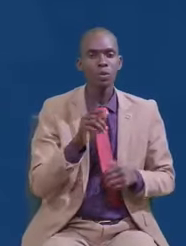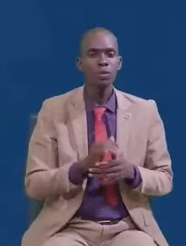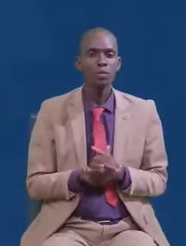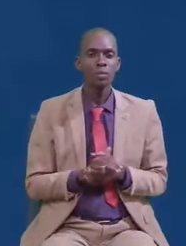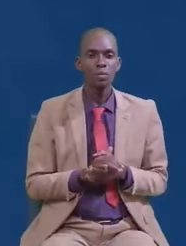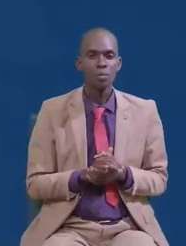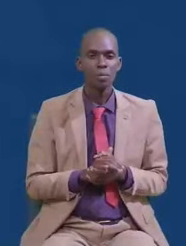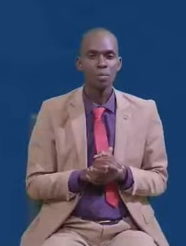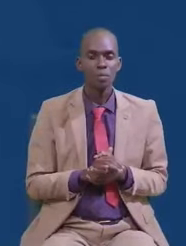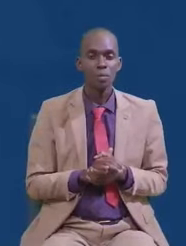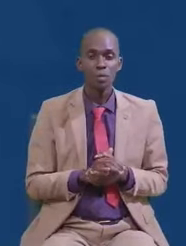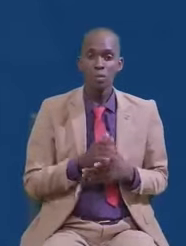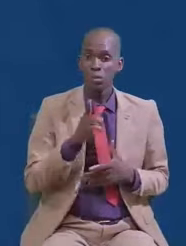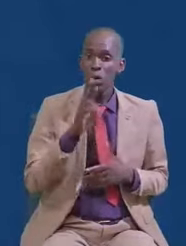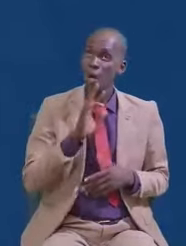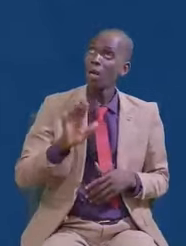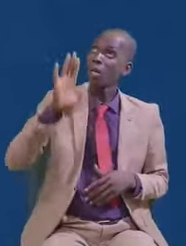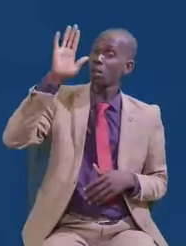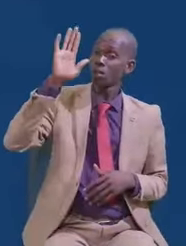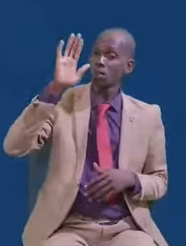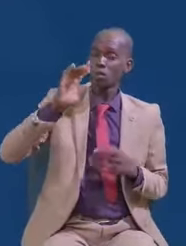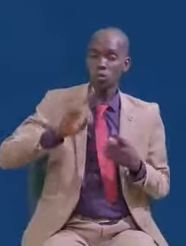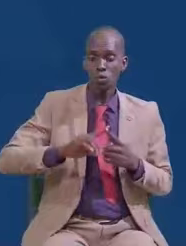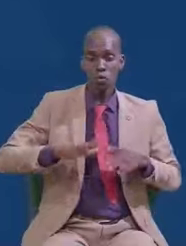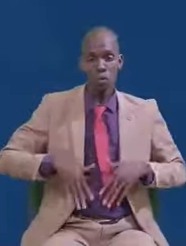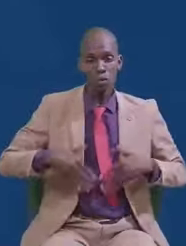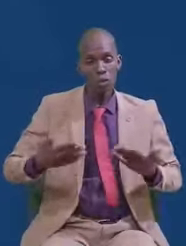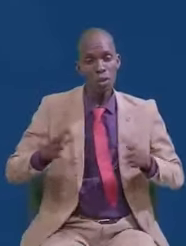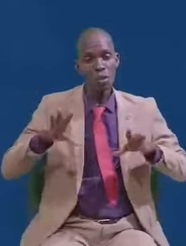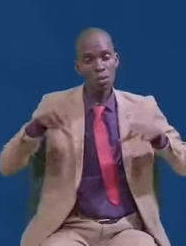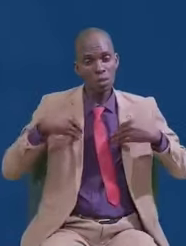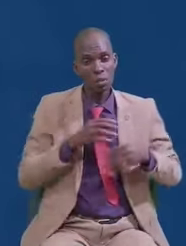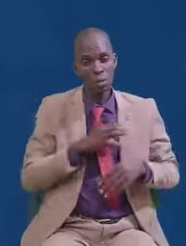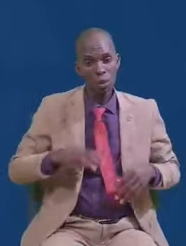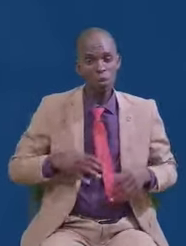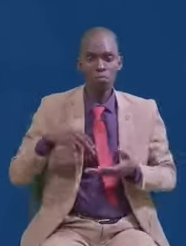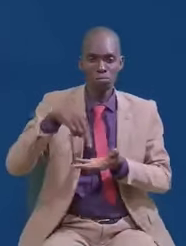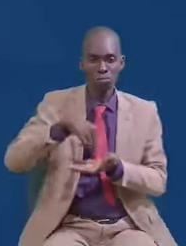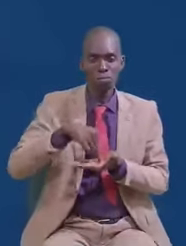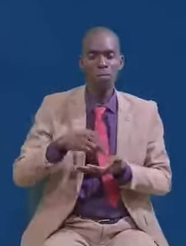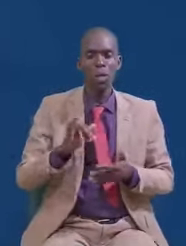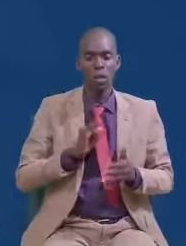Si tu lèves la main, tu peux te mettre debout, je vais prier pour toi.